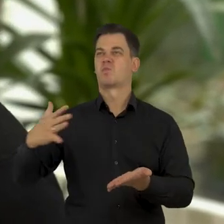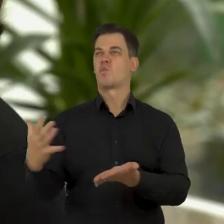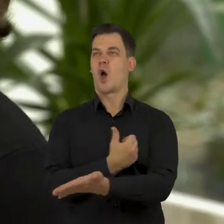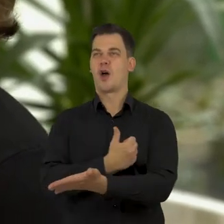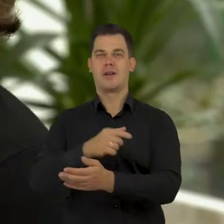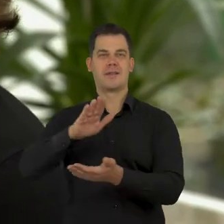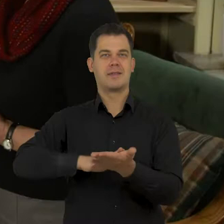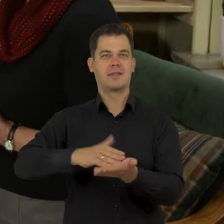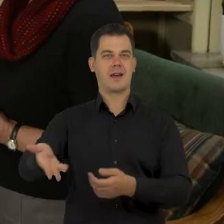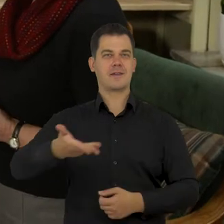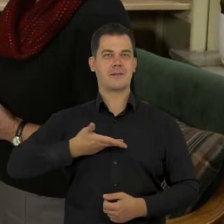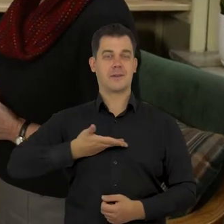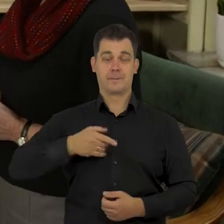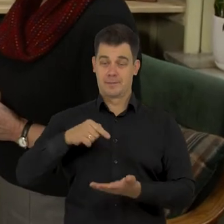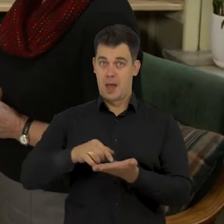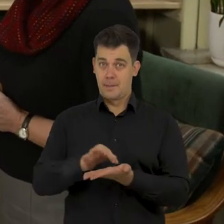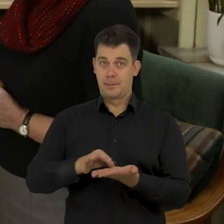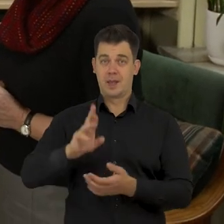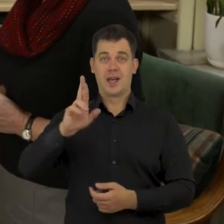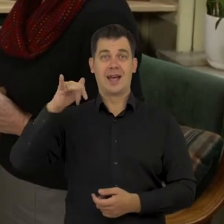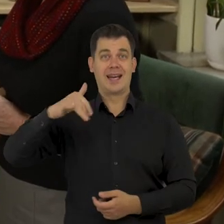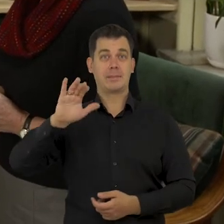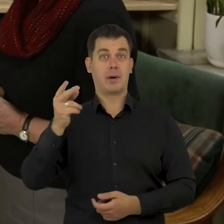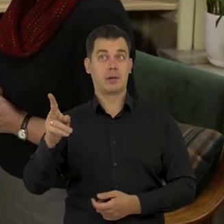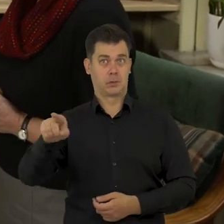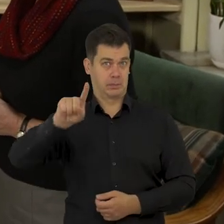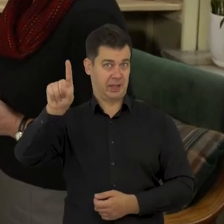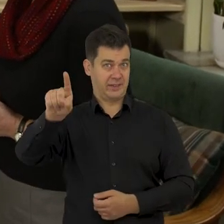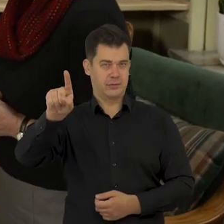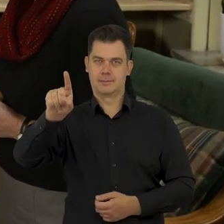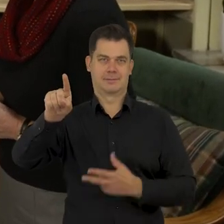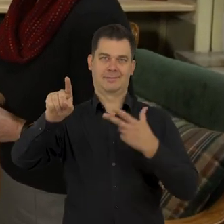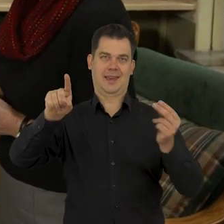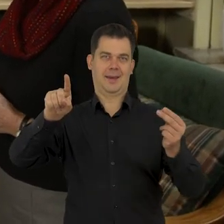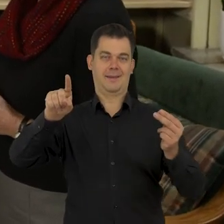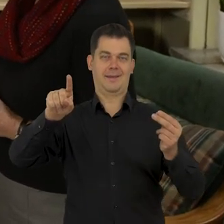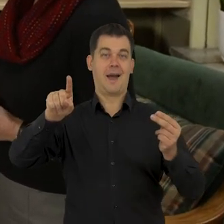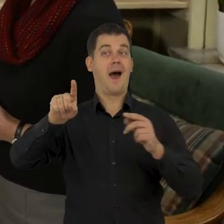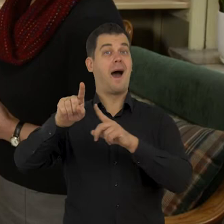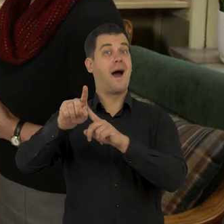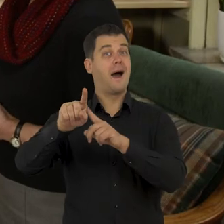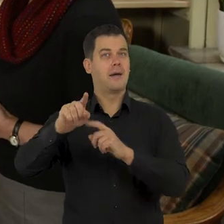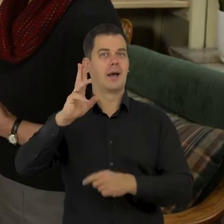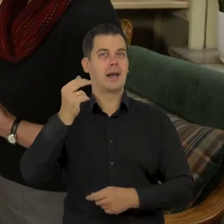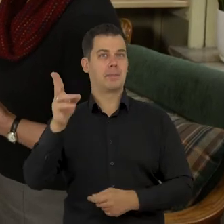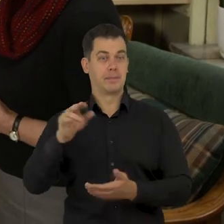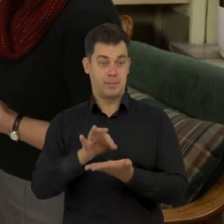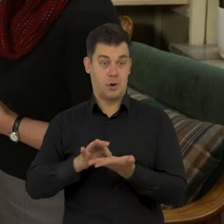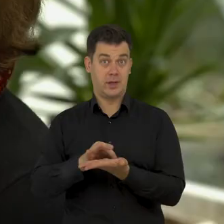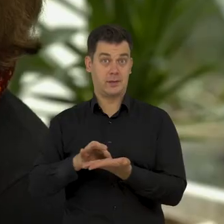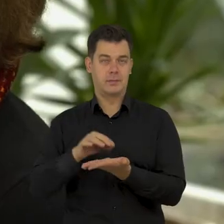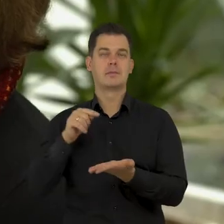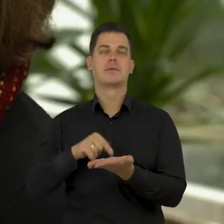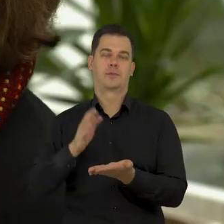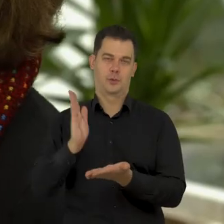nagród. Co prawda, Rybak nie dostał wcale pierwszej nagrody, ale to właśnie Rybak